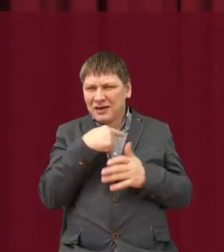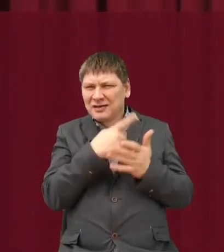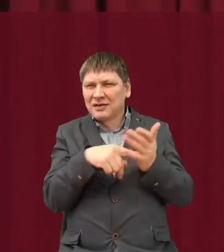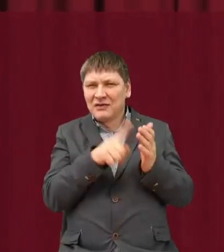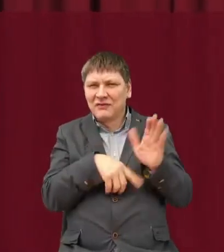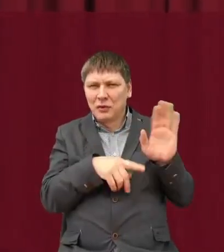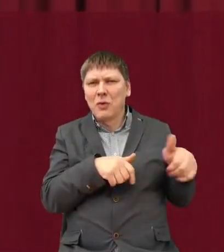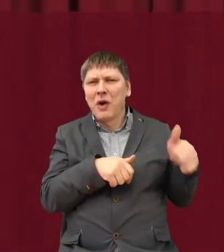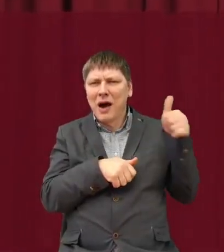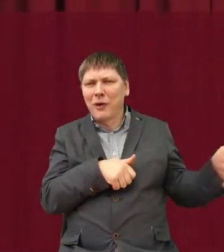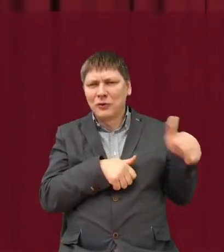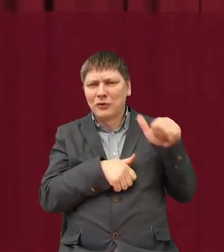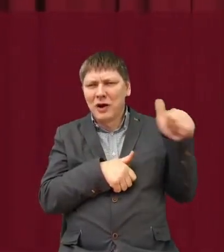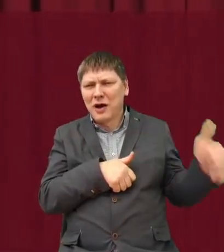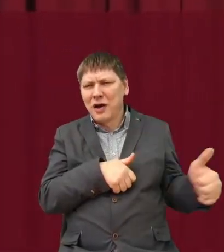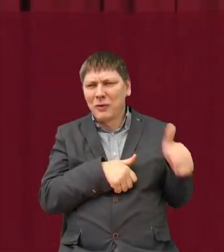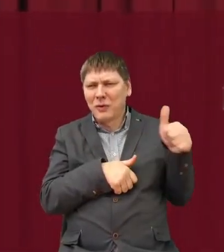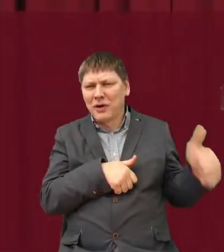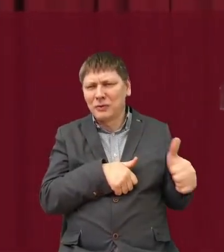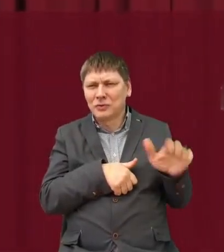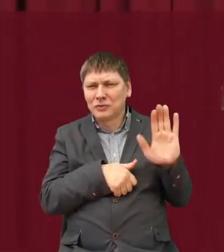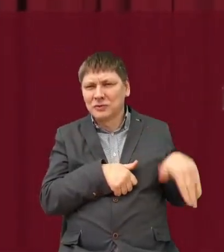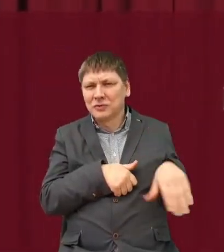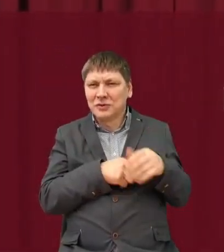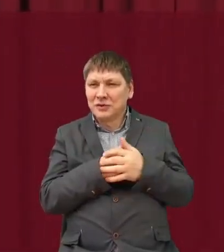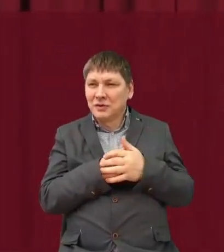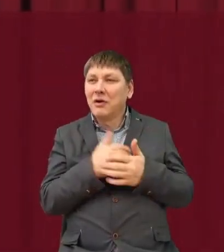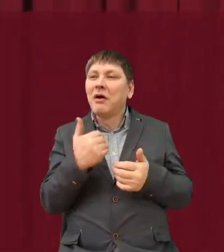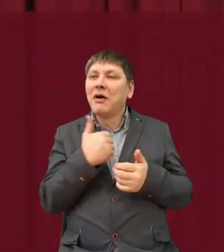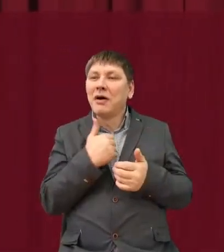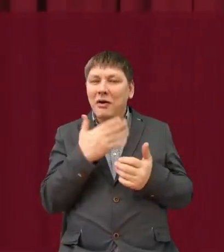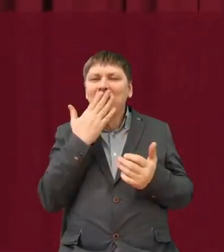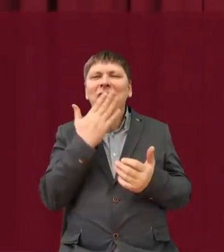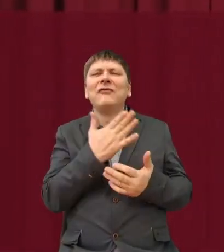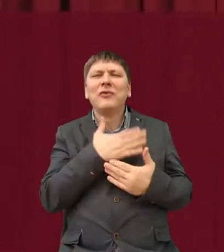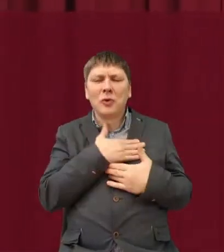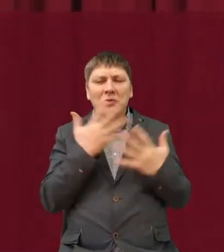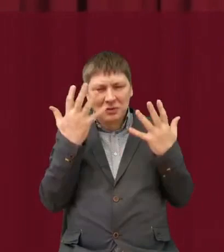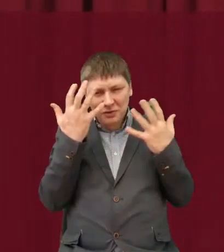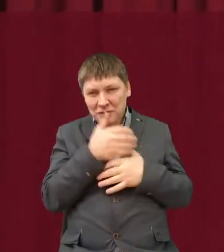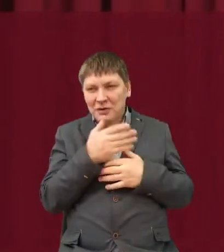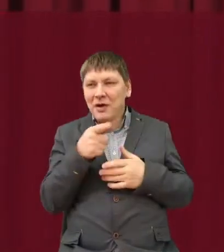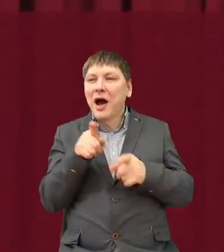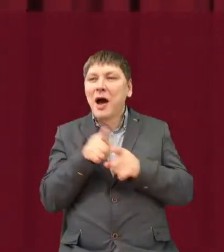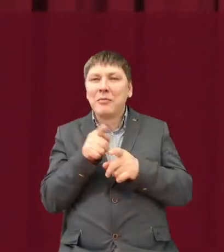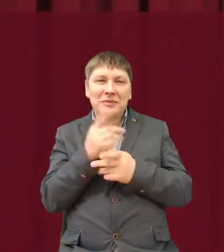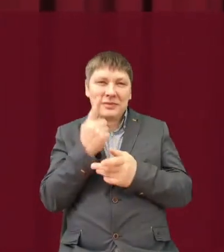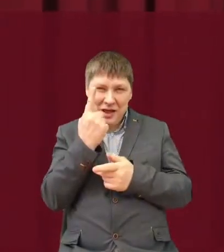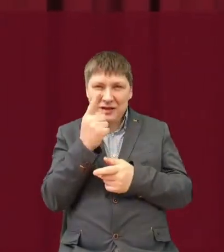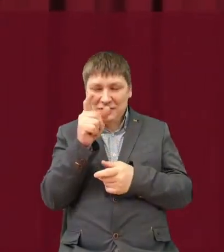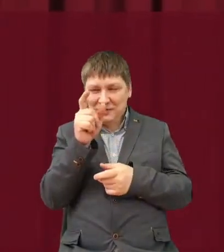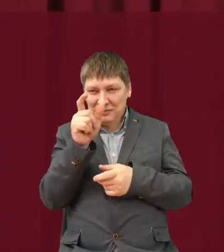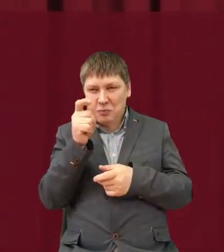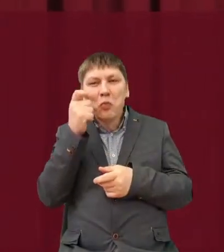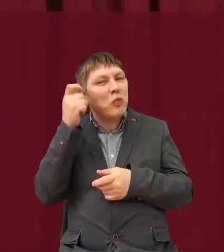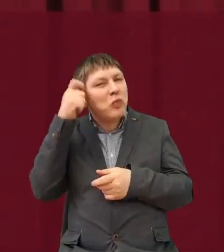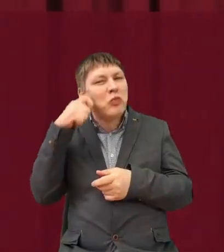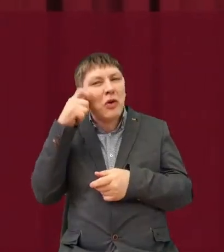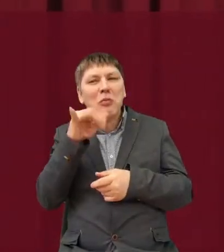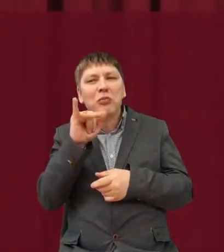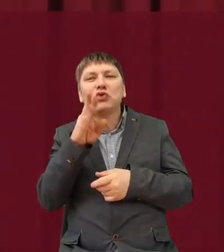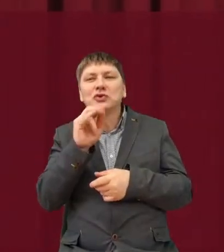влюбленные очень часто хотят видеть то что они хотят видеть Пушкин известное стихотворение